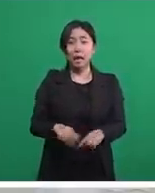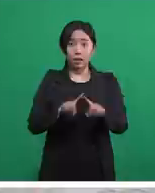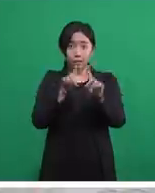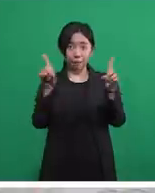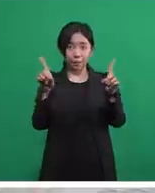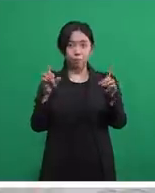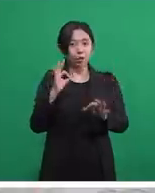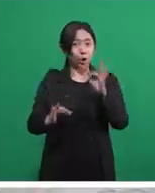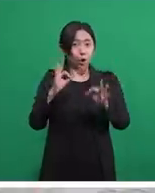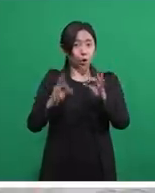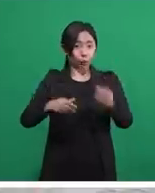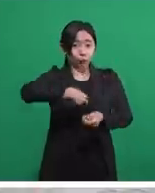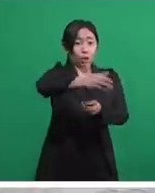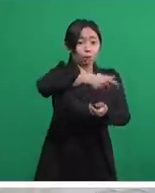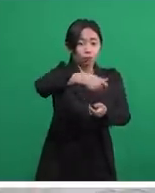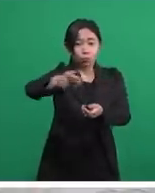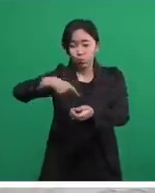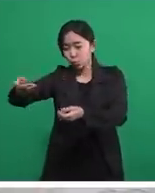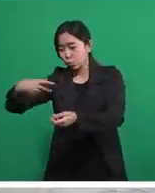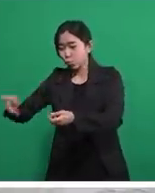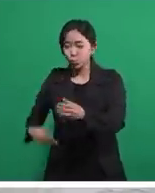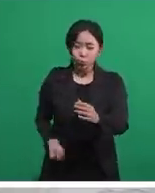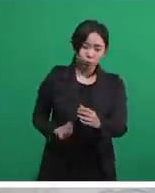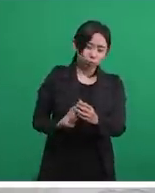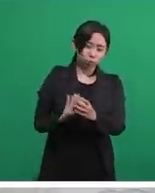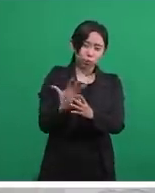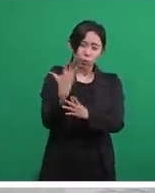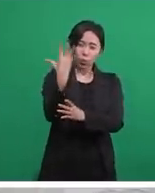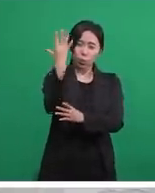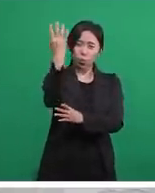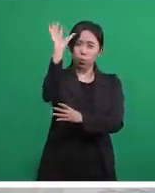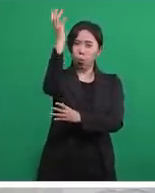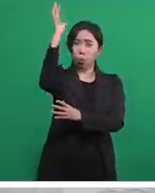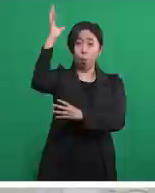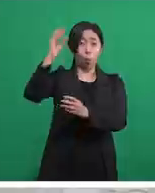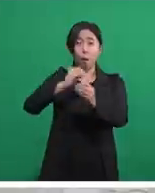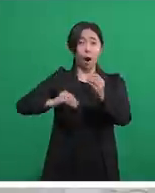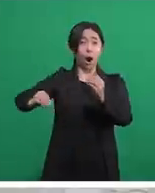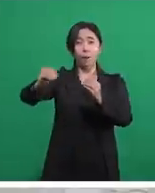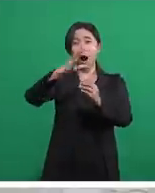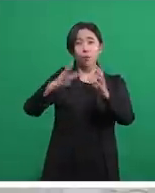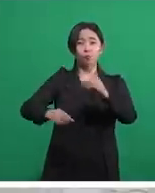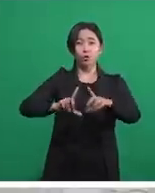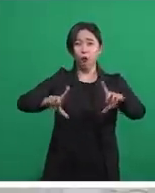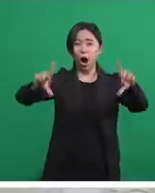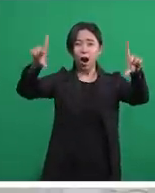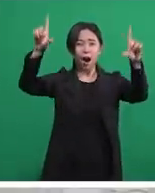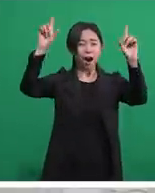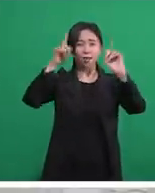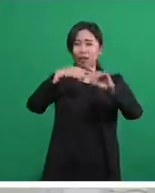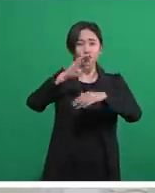Tetapi apabila ia ditaburkan, ia tumbuh dan menjadi lebih besar daripada segala sayuran yang